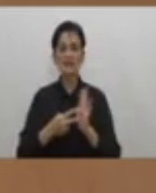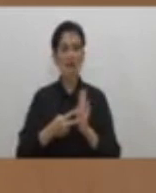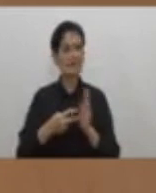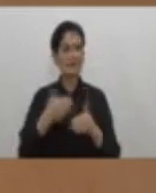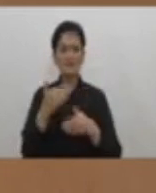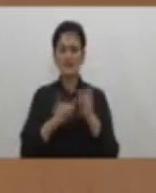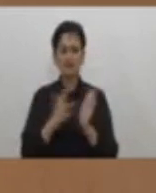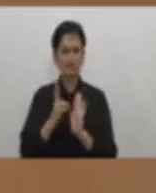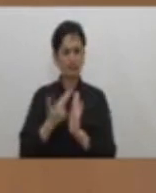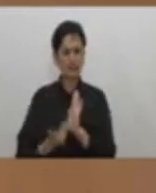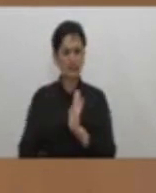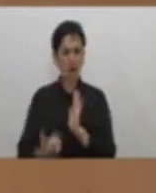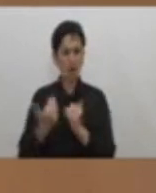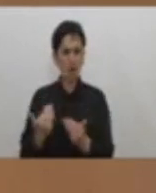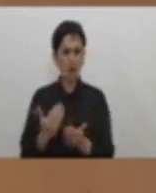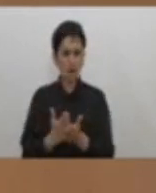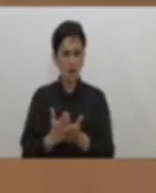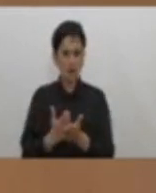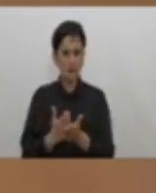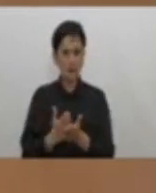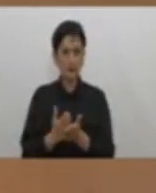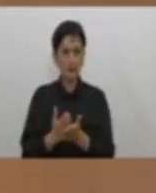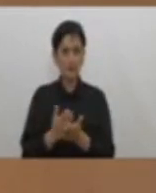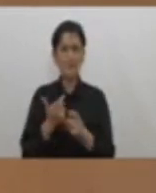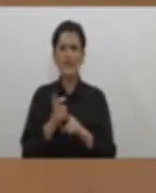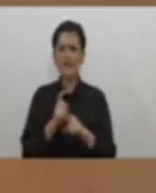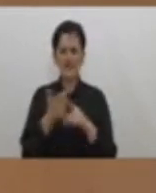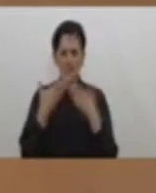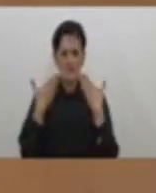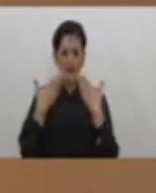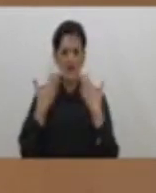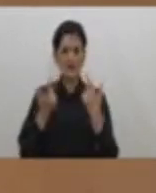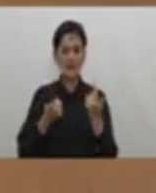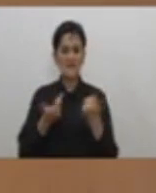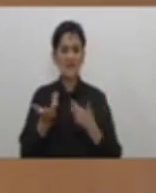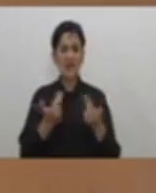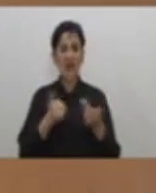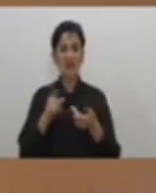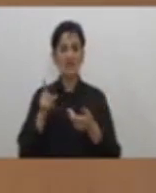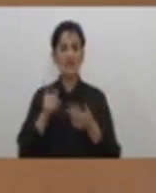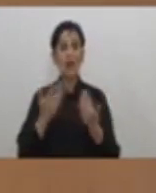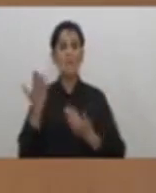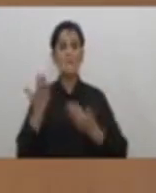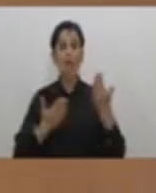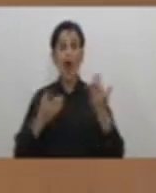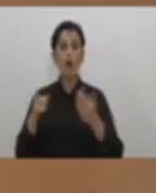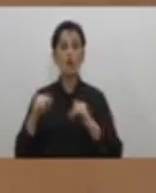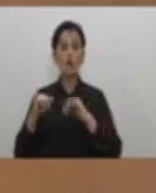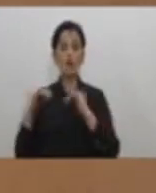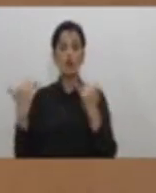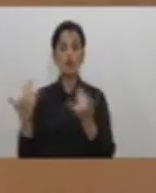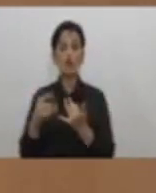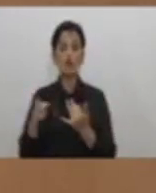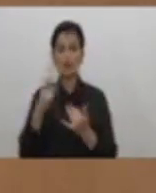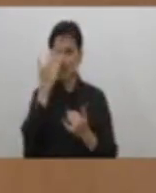წარუმატებლობისთვის განწირული ძალიან მარტივი გათვლა ჰქონდათ ბაკურიანის შეკრების მონაწილეებს, მათ ჰქონდათ რატომღაც,